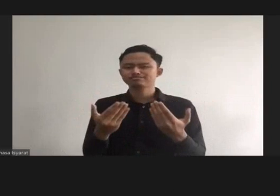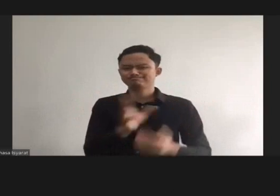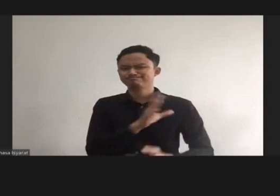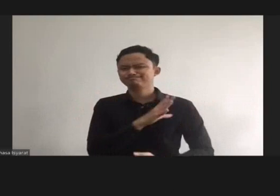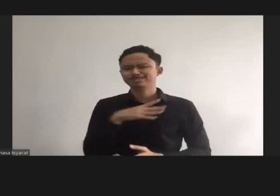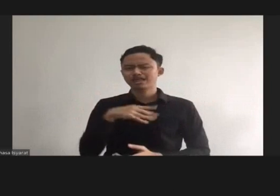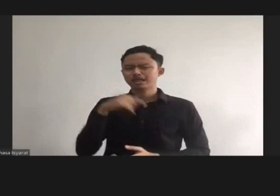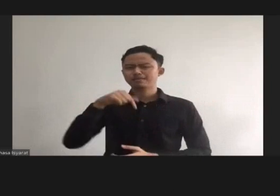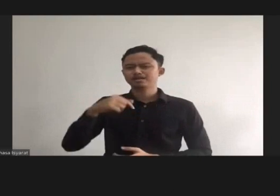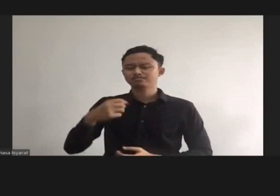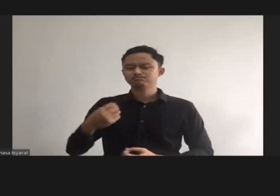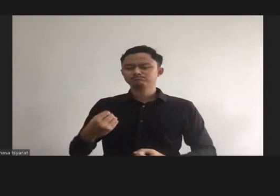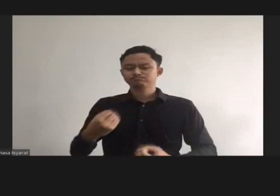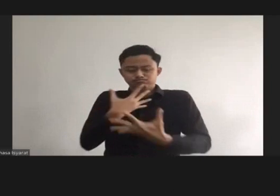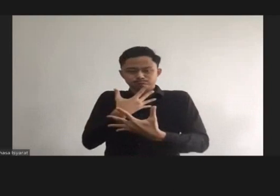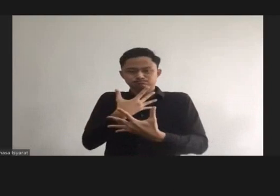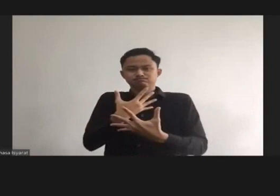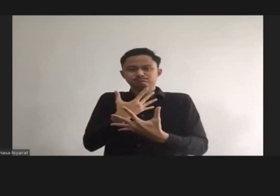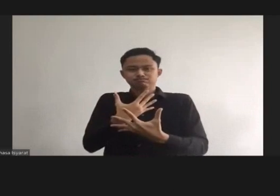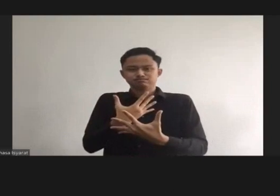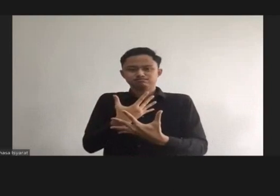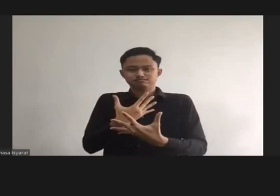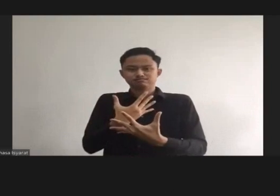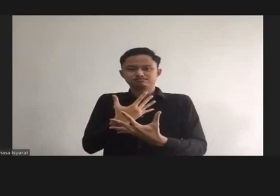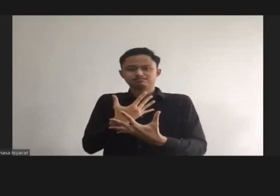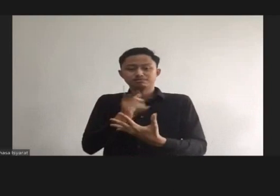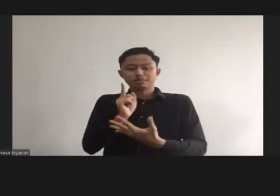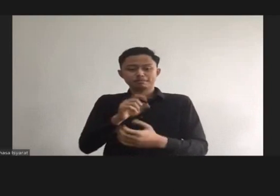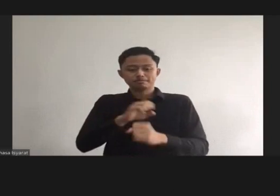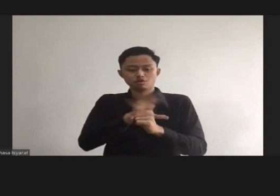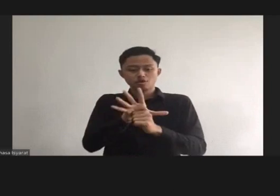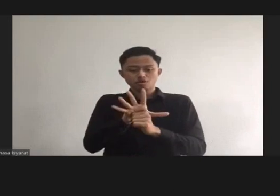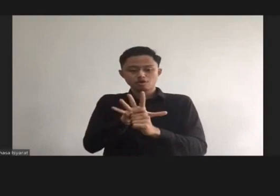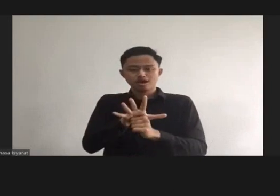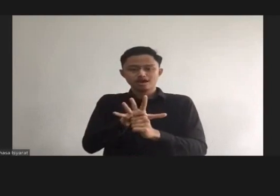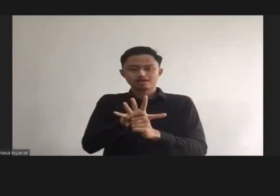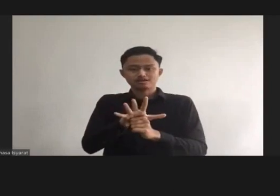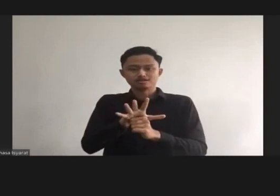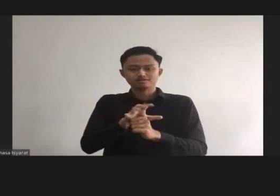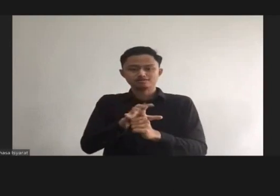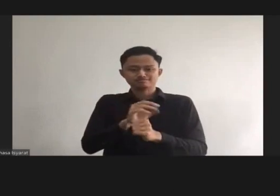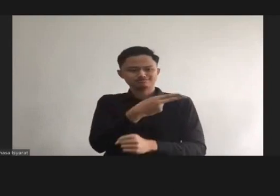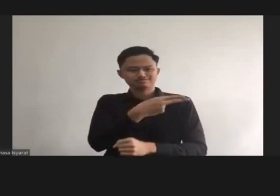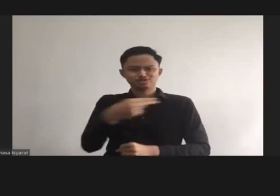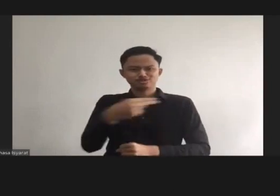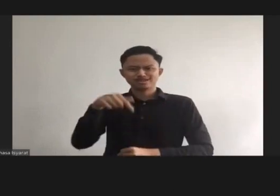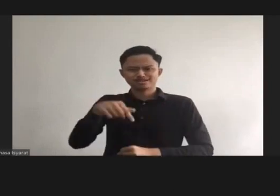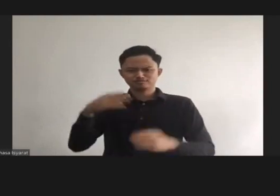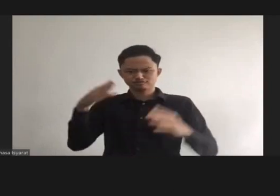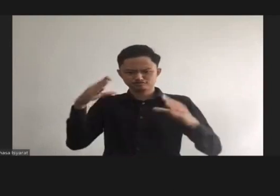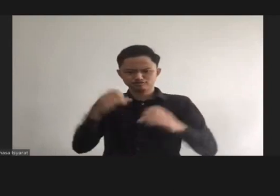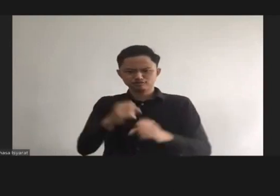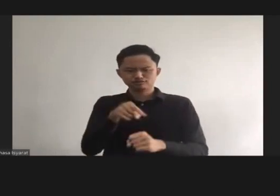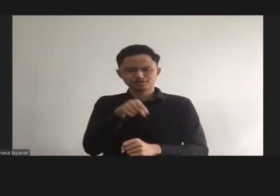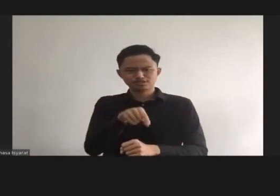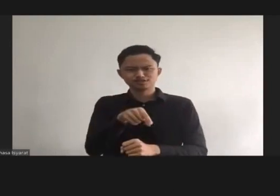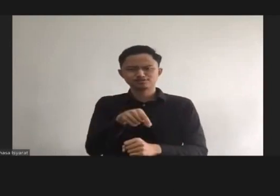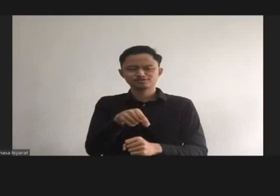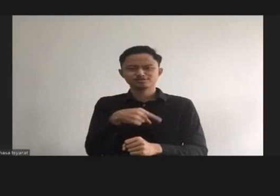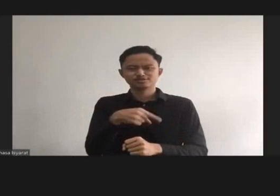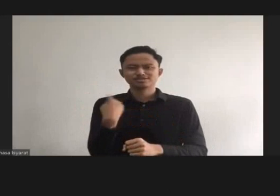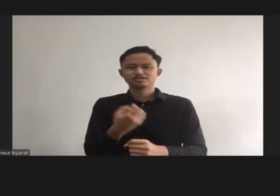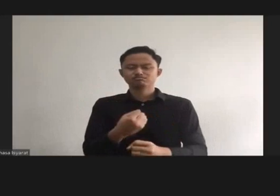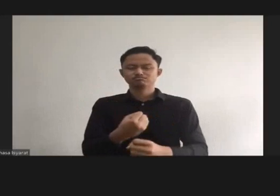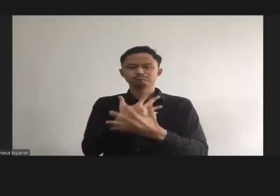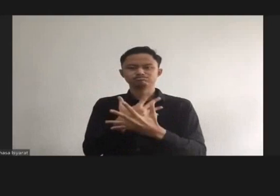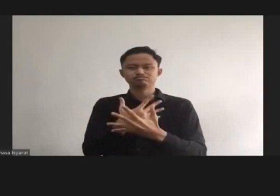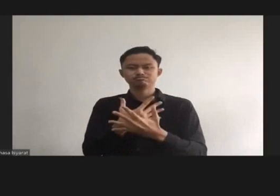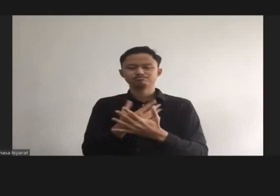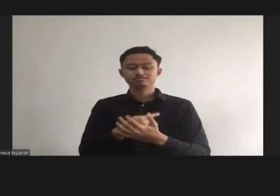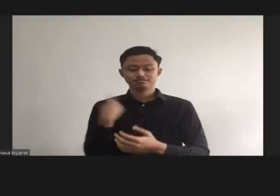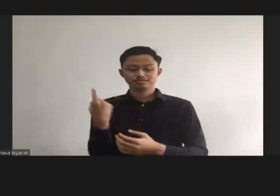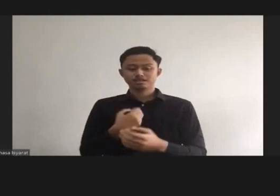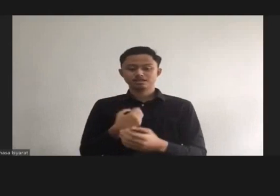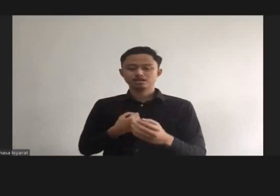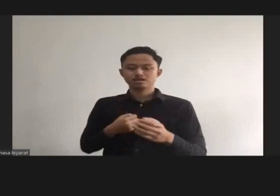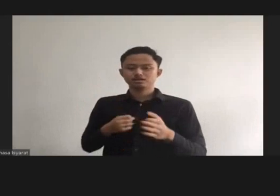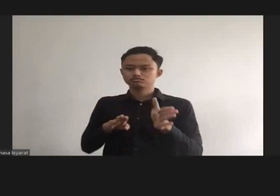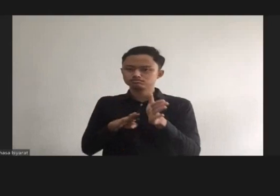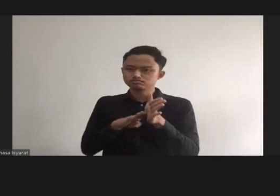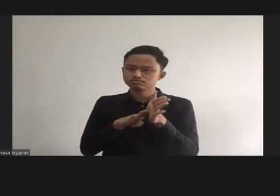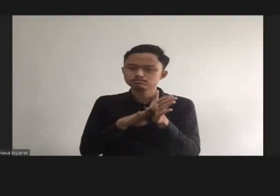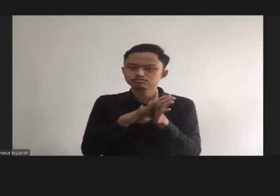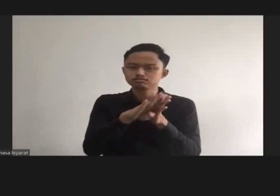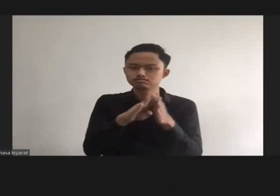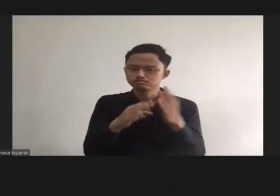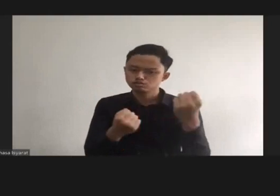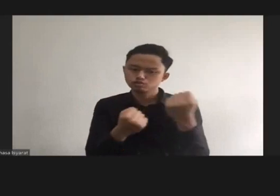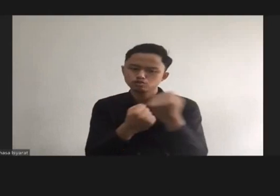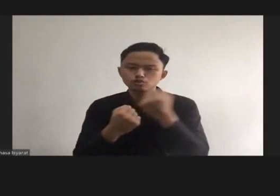secara langsung selama pandemi COVID di Indonesia khususnya, dan juga akan terus mendorong seluruh stakeholder kemudian